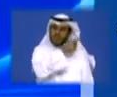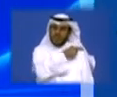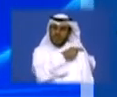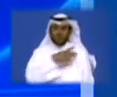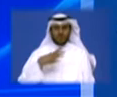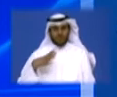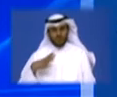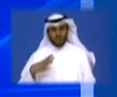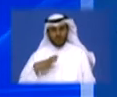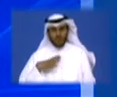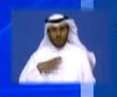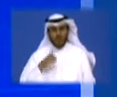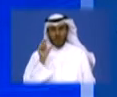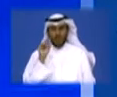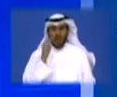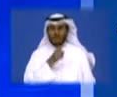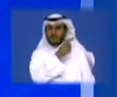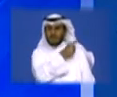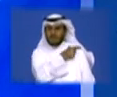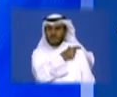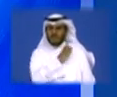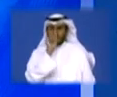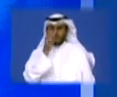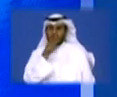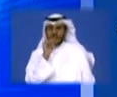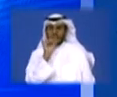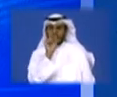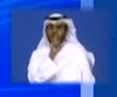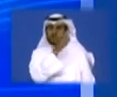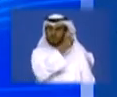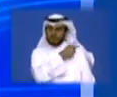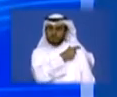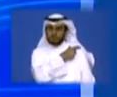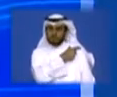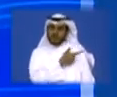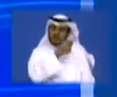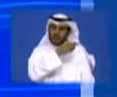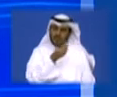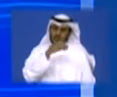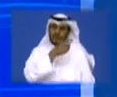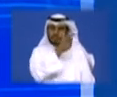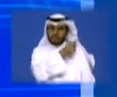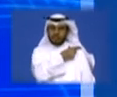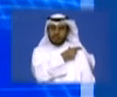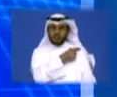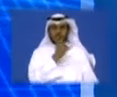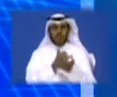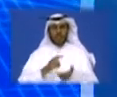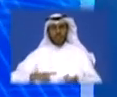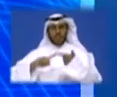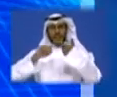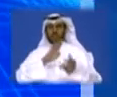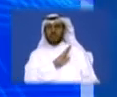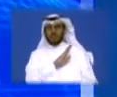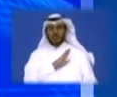نواف الأحمد الصباح إلى رتبة فريق وتعيينه نائبا لرئيس الأركان العامة للجيش.